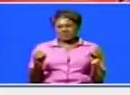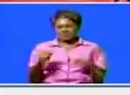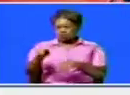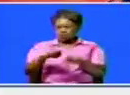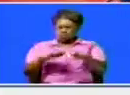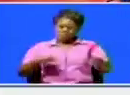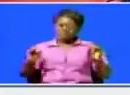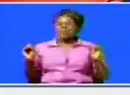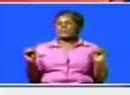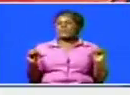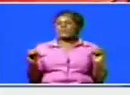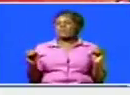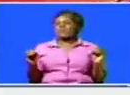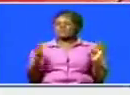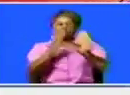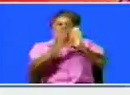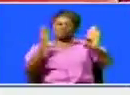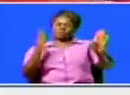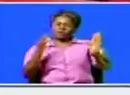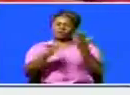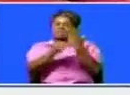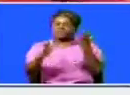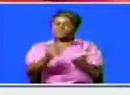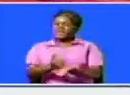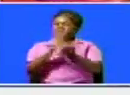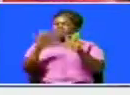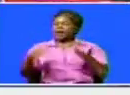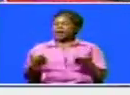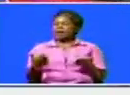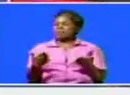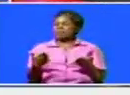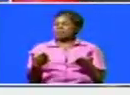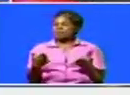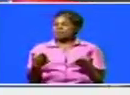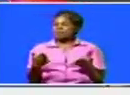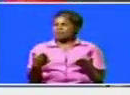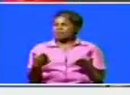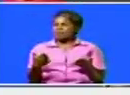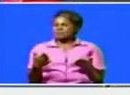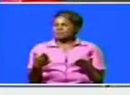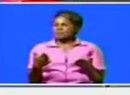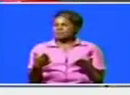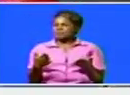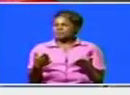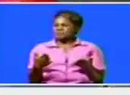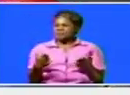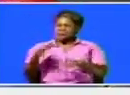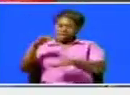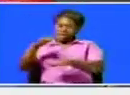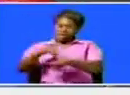usipange foleni. Na umaarufu umekusaidia vipi? Na athari zake pia zimekuwa ni zipi? Athari